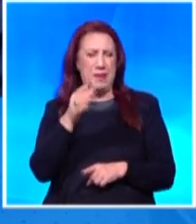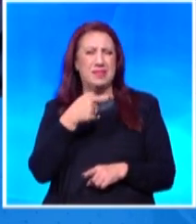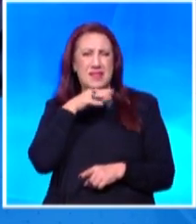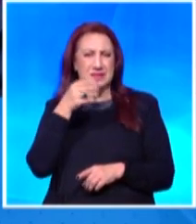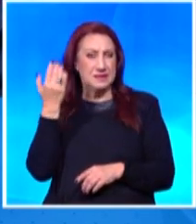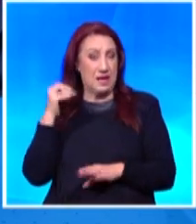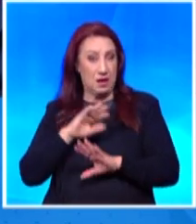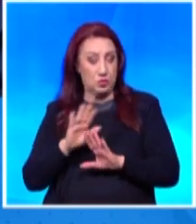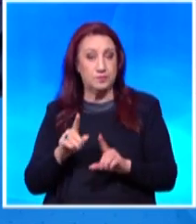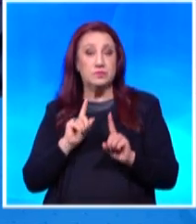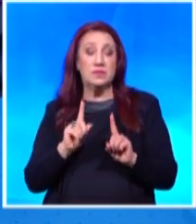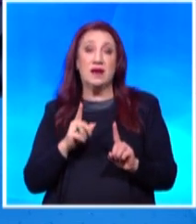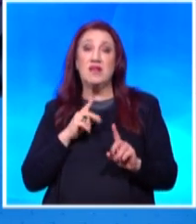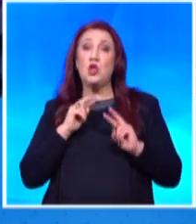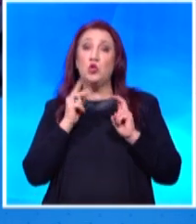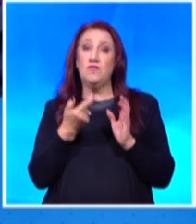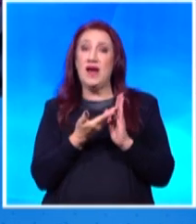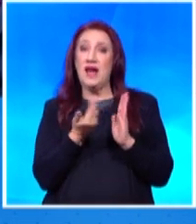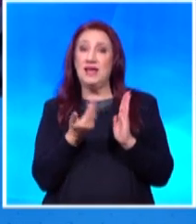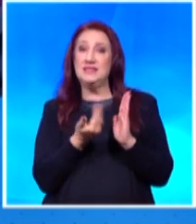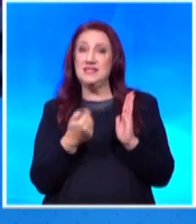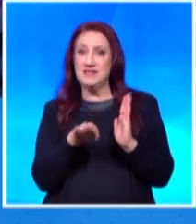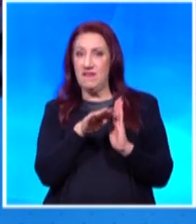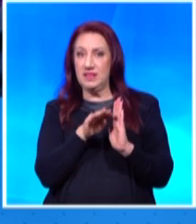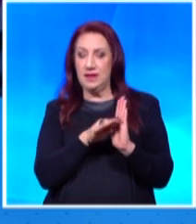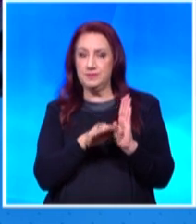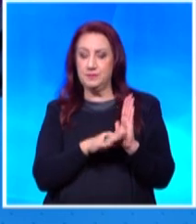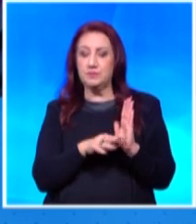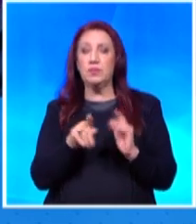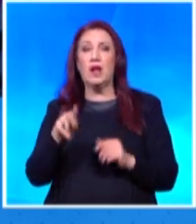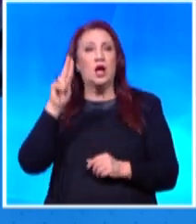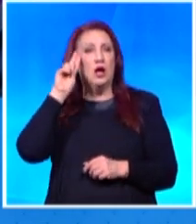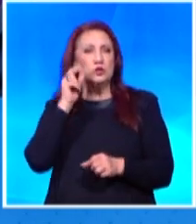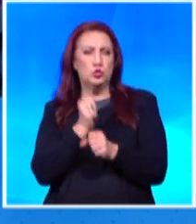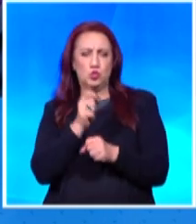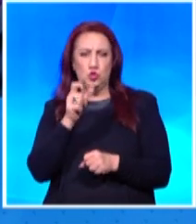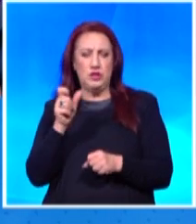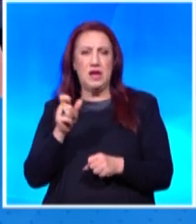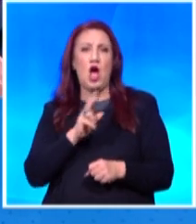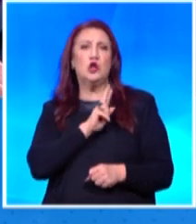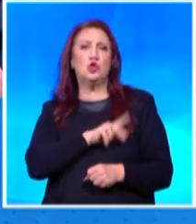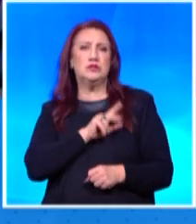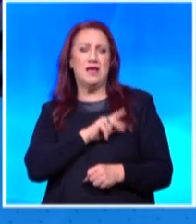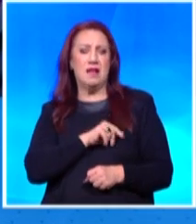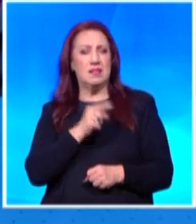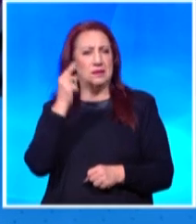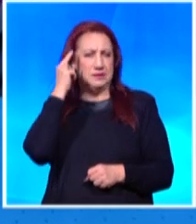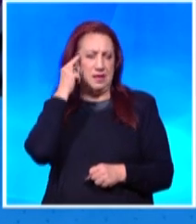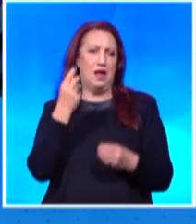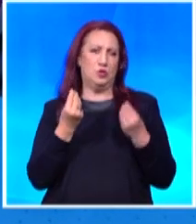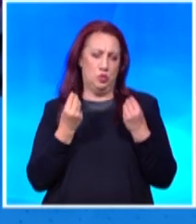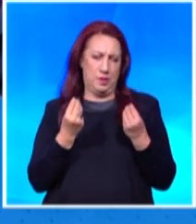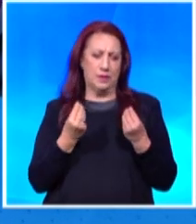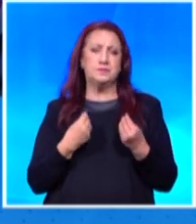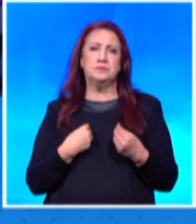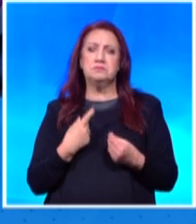на съответните критерии. Критерии, които служителите от социалните служби ги знаят много добре. Да отворя една скоба да ви кажа какво